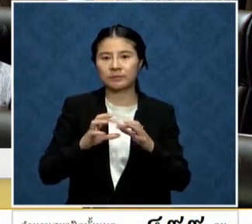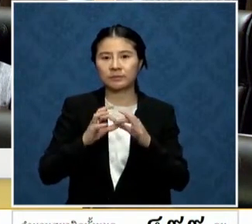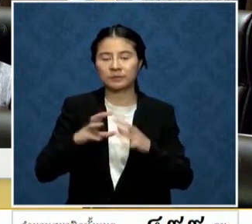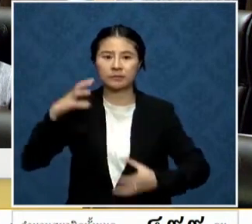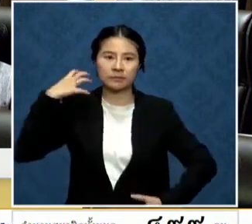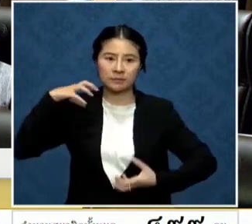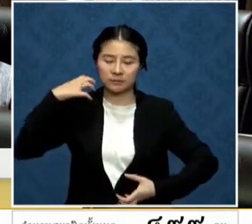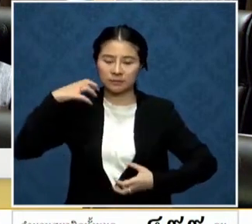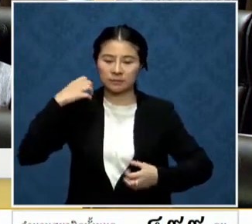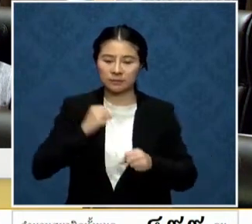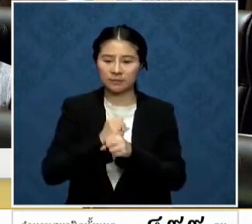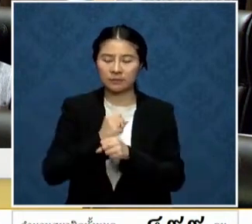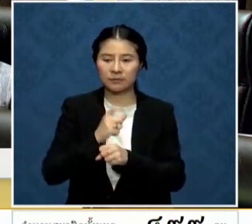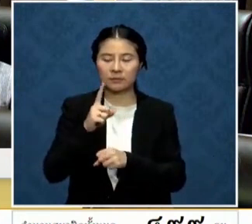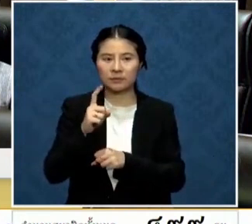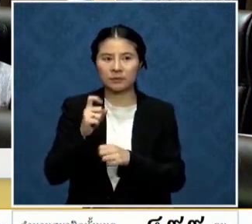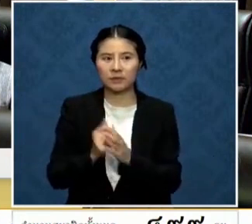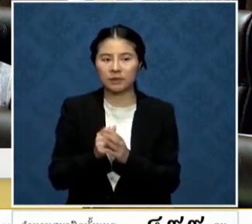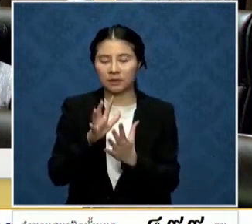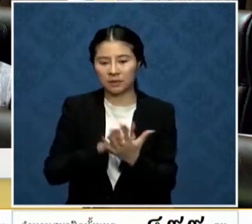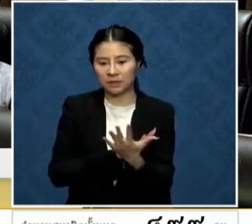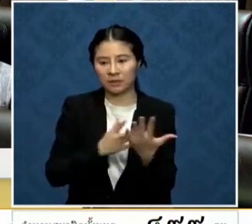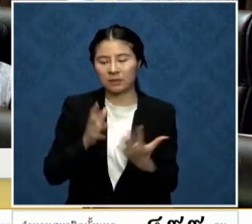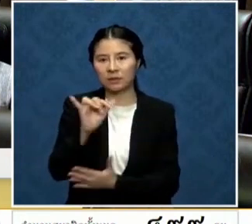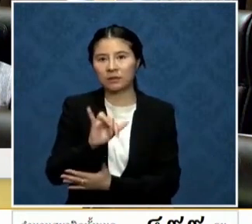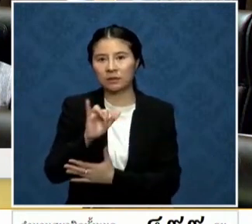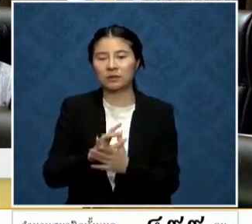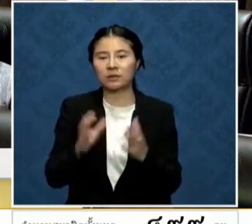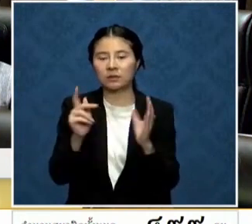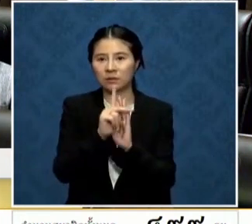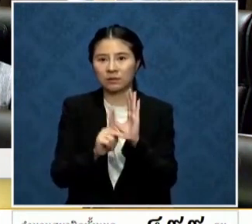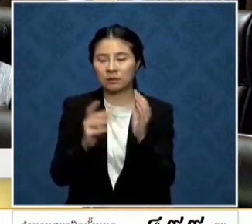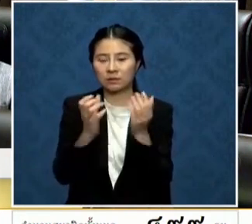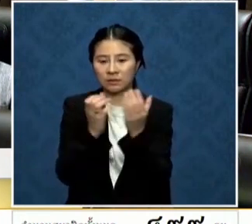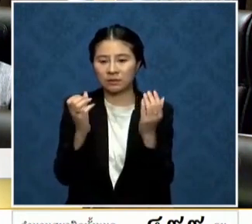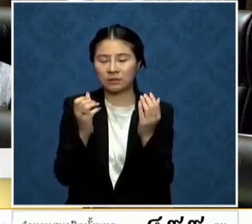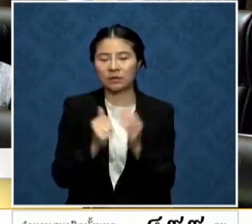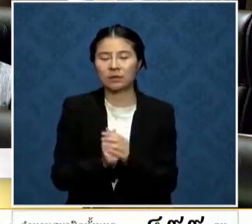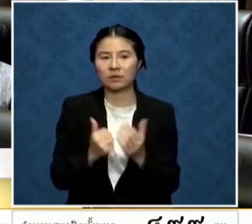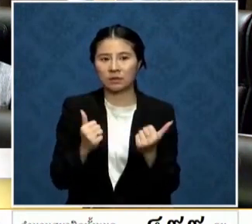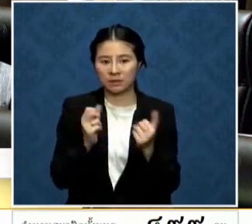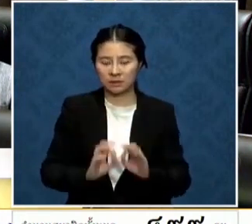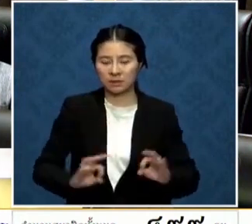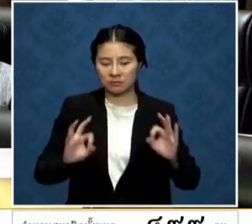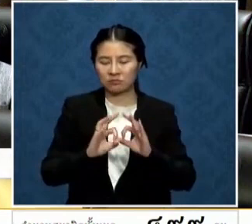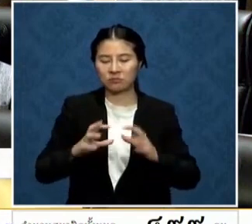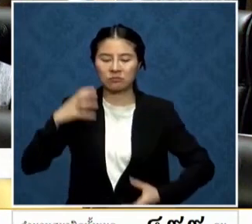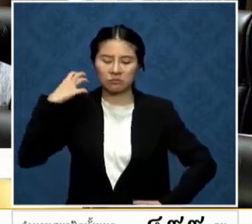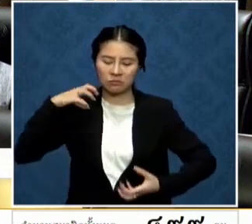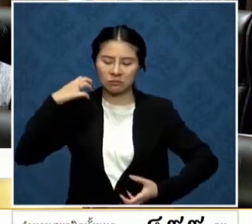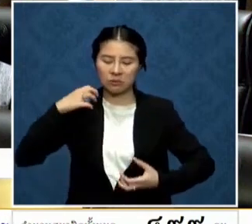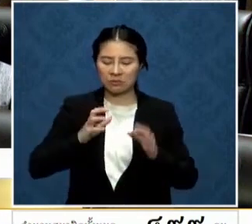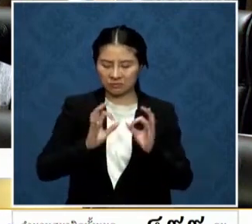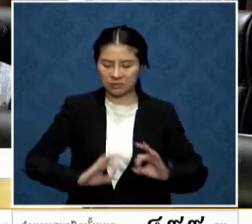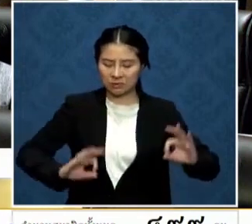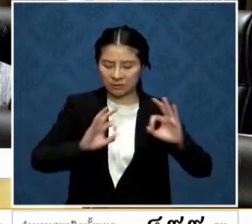1หัวข้อที่ต้องคุยกันคือเรื่องของการแก้ยุทธศาสตร์ชาติหรือแก้รัฐธรรมนูญผมว่าเรื่องนี้เรื่องใหญ่นะครับเรื่องลิงไม่ใช่เรื่องเล็กเหมือนเรื่องช้างป่าที่